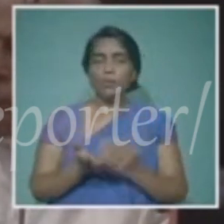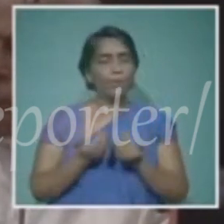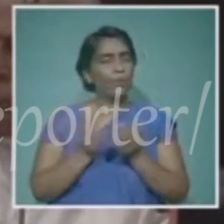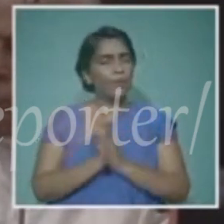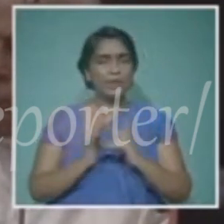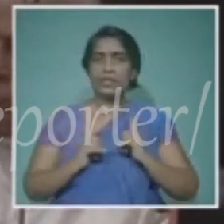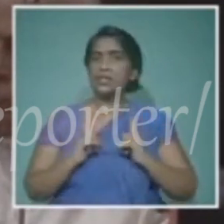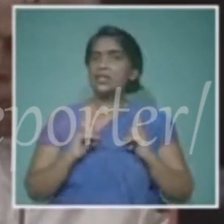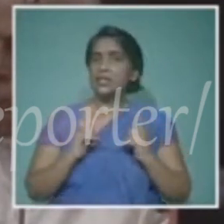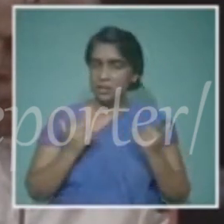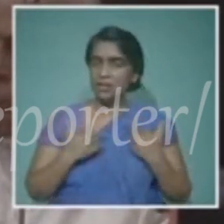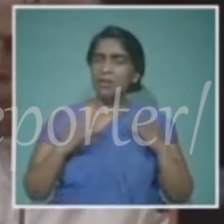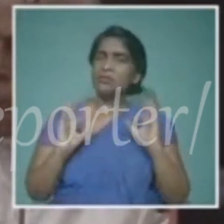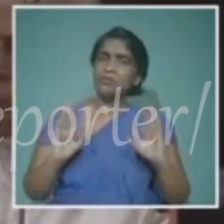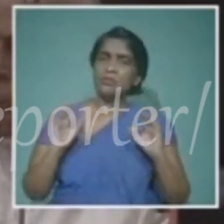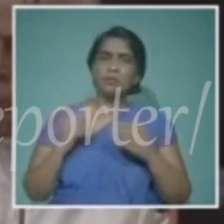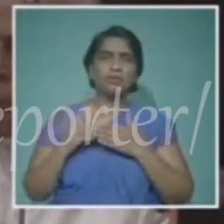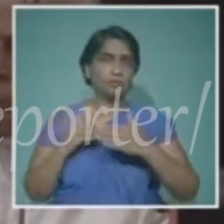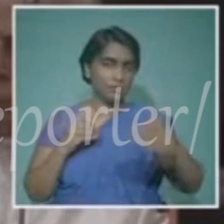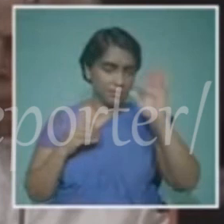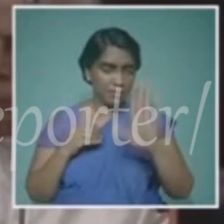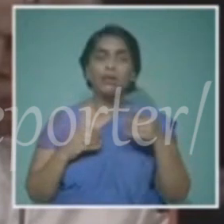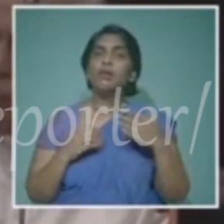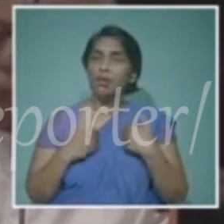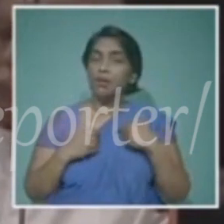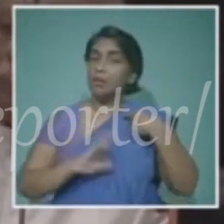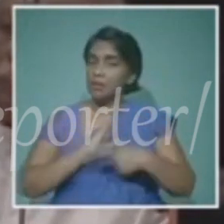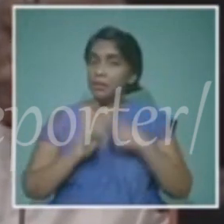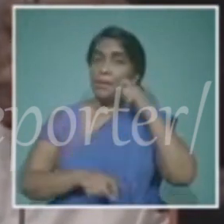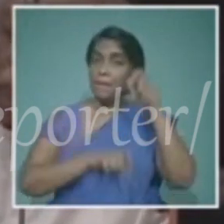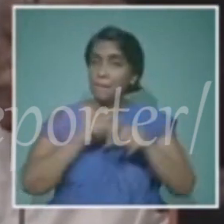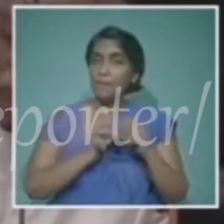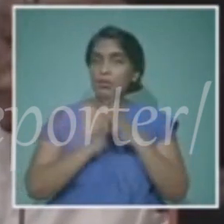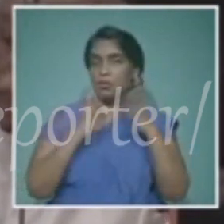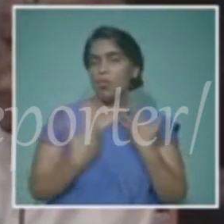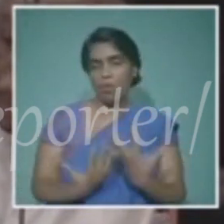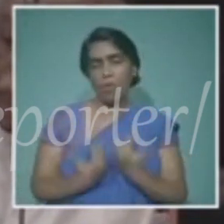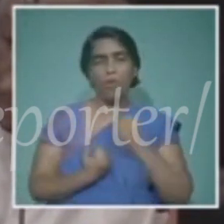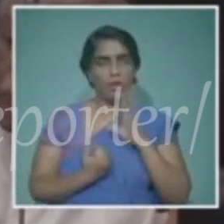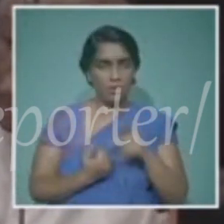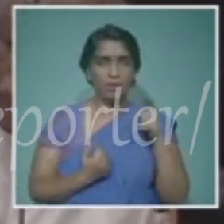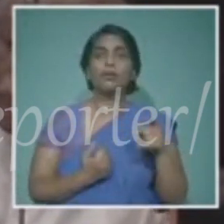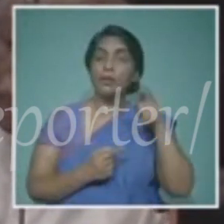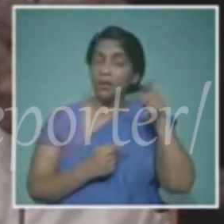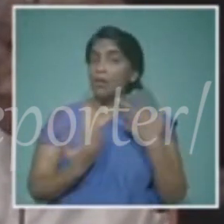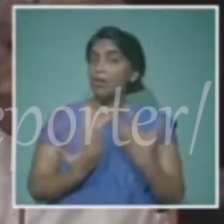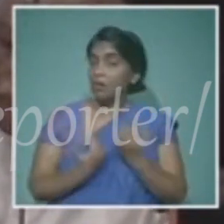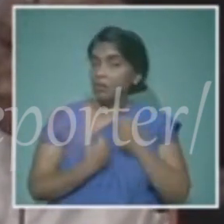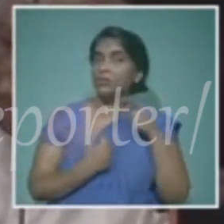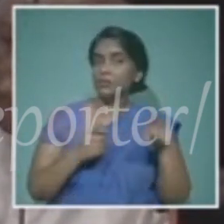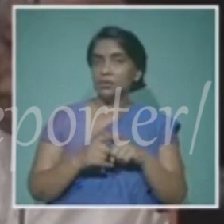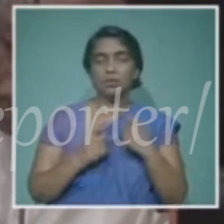තමන්ගේ ජීවිතය සාමාන්‍ය තත්ත්වයකට ගෙන ඒමට මේ රට ජනතාවට දැඩි අවශ්‍යතාවයක් තියෙනවා. ඒ